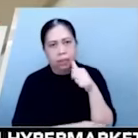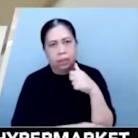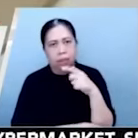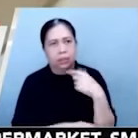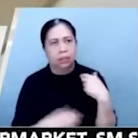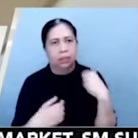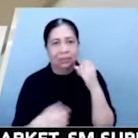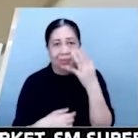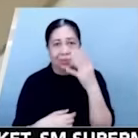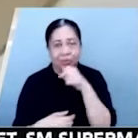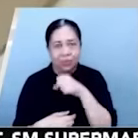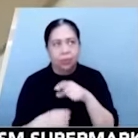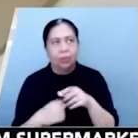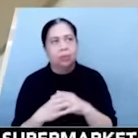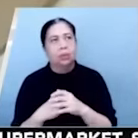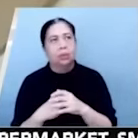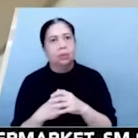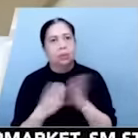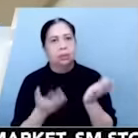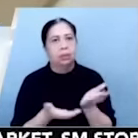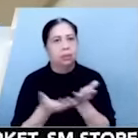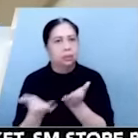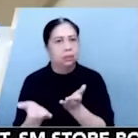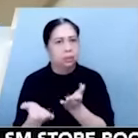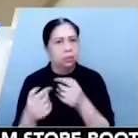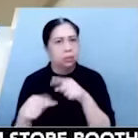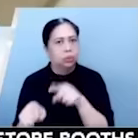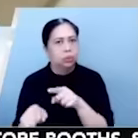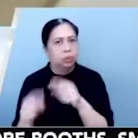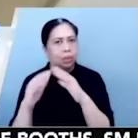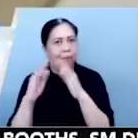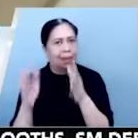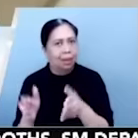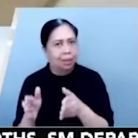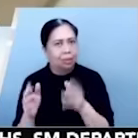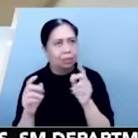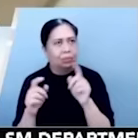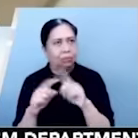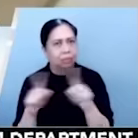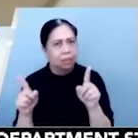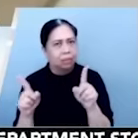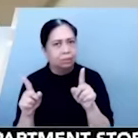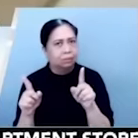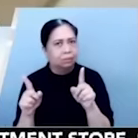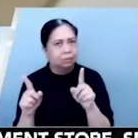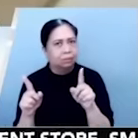ni hinatid doon sa bahay daw pero hindi naman nakauwi.